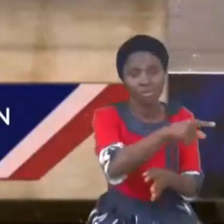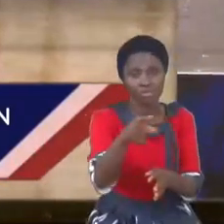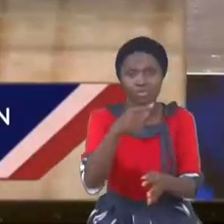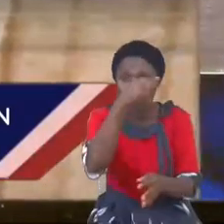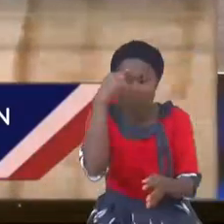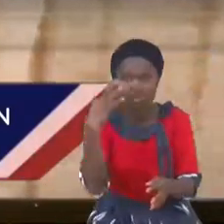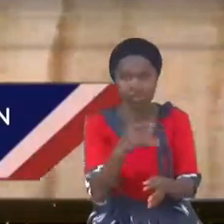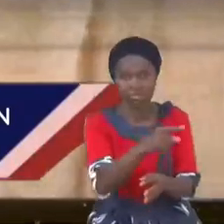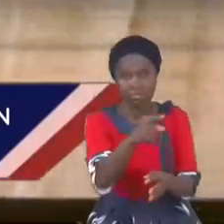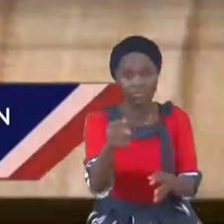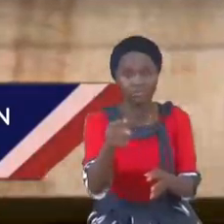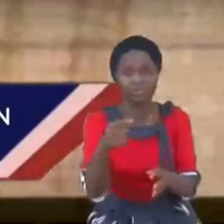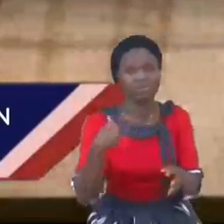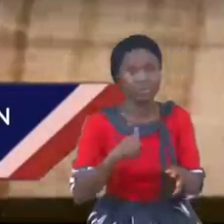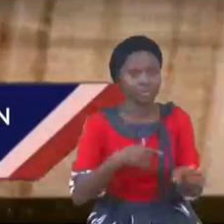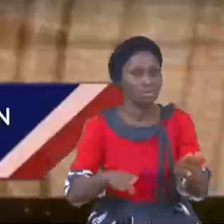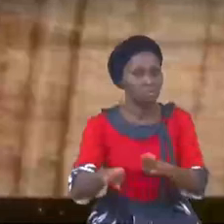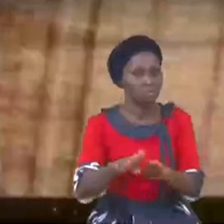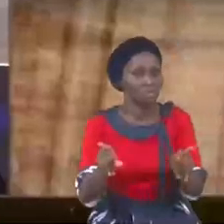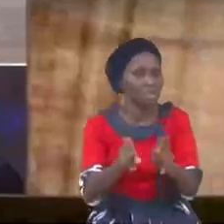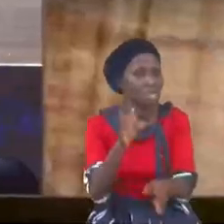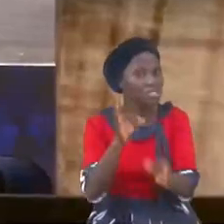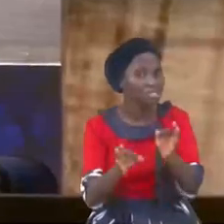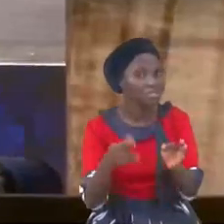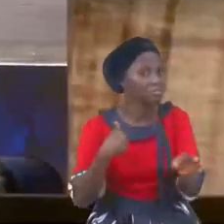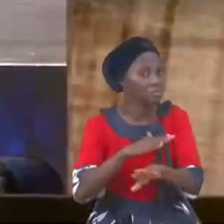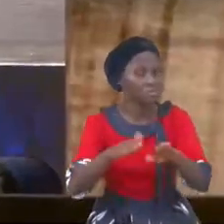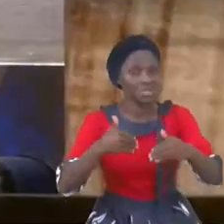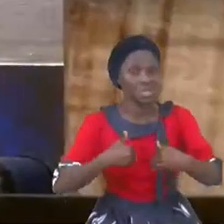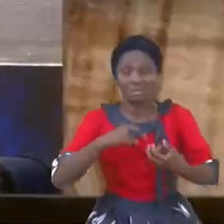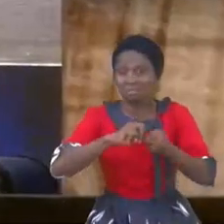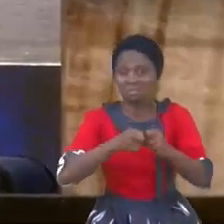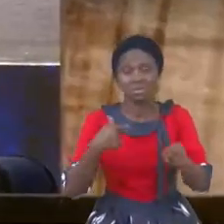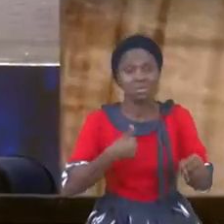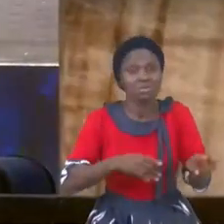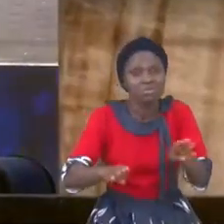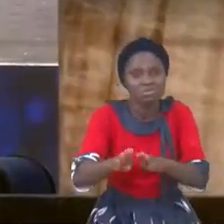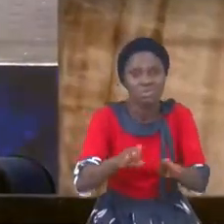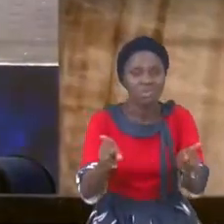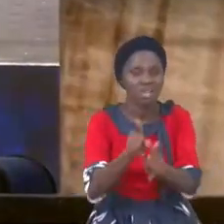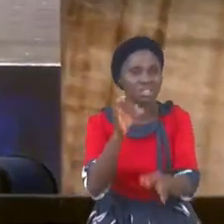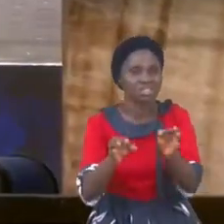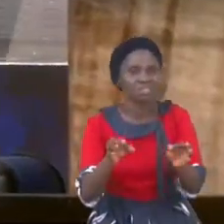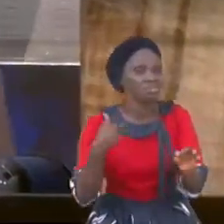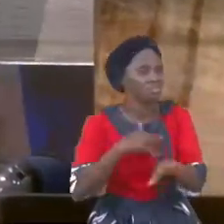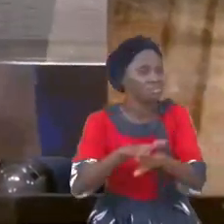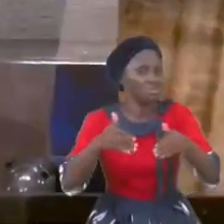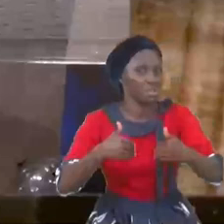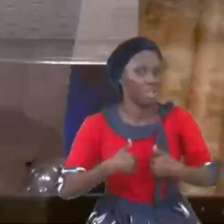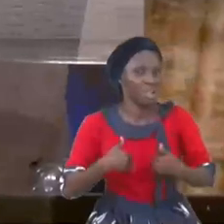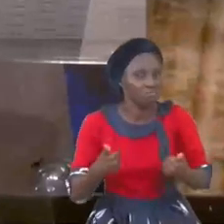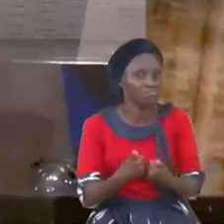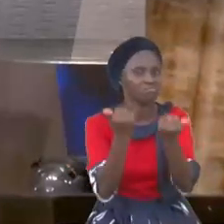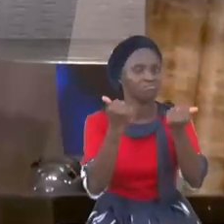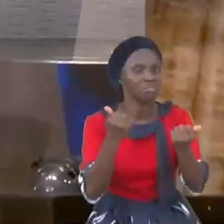persuasion, car vous n'ignorez pas que nous nous sommes montrés ainsi parmi vous à cause de vous. Alors, nous avons agi